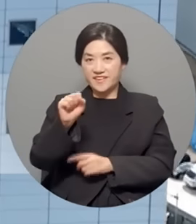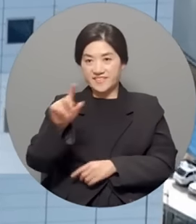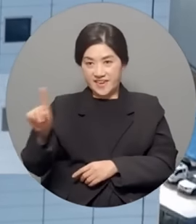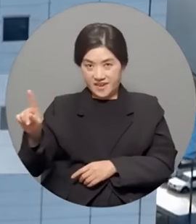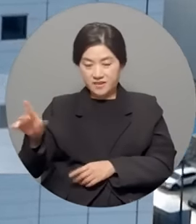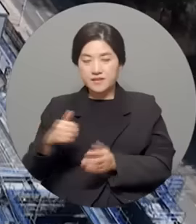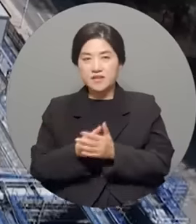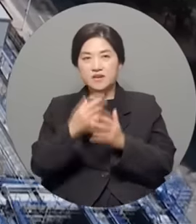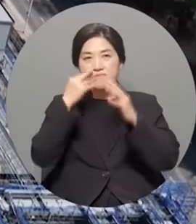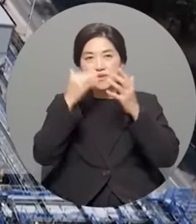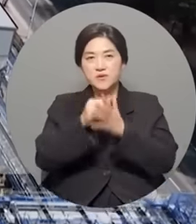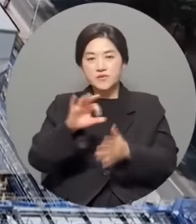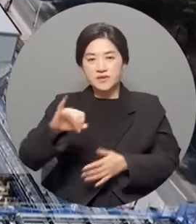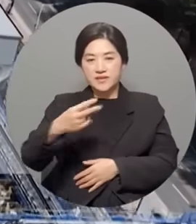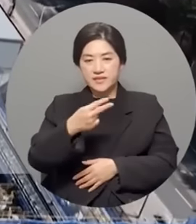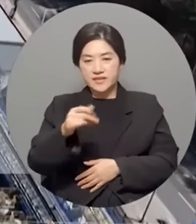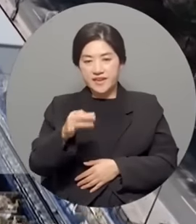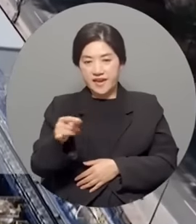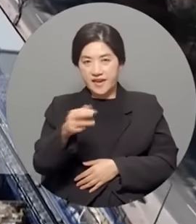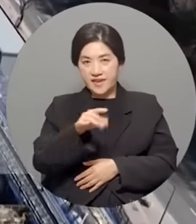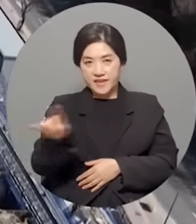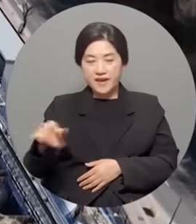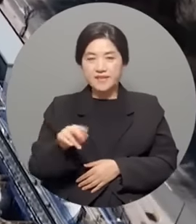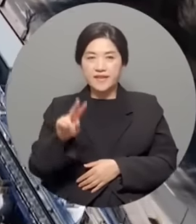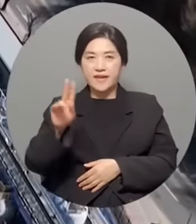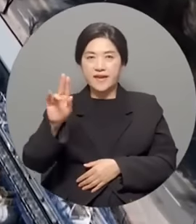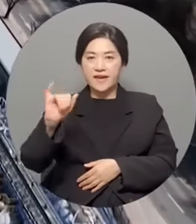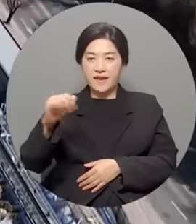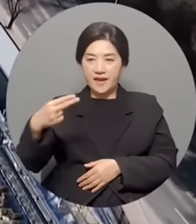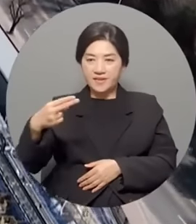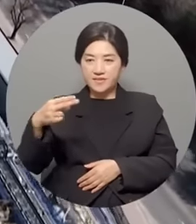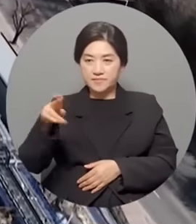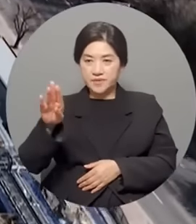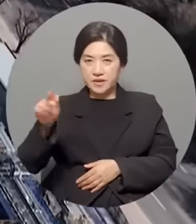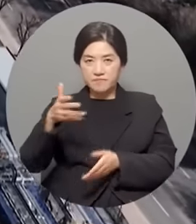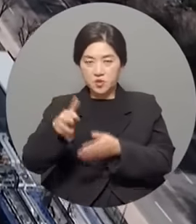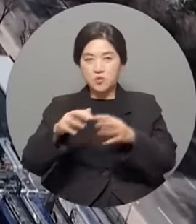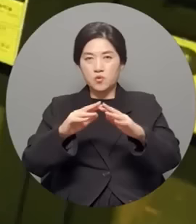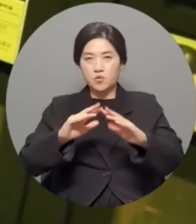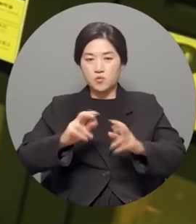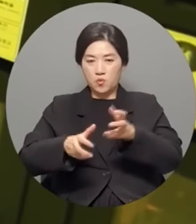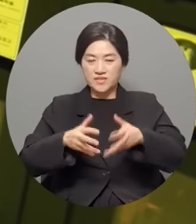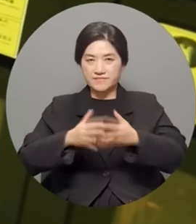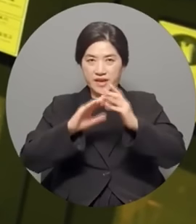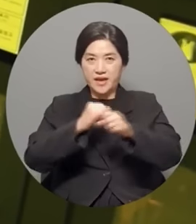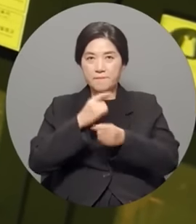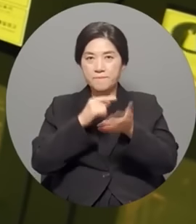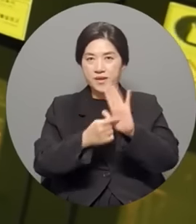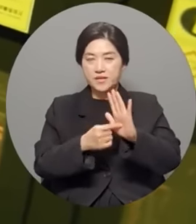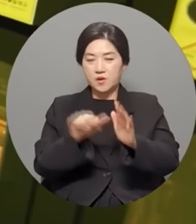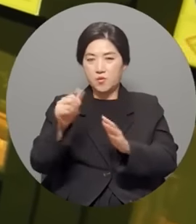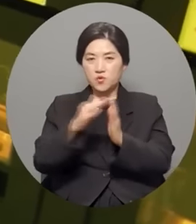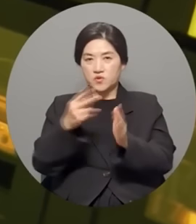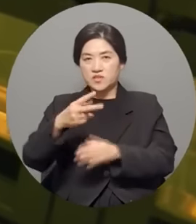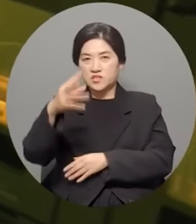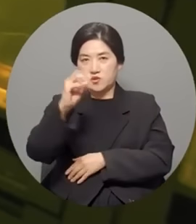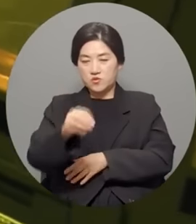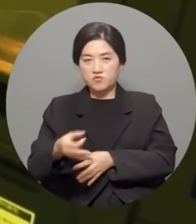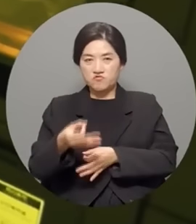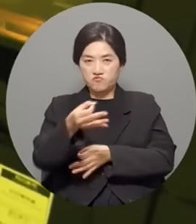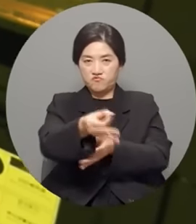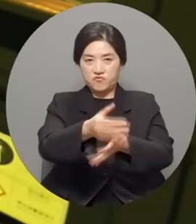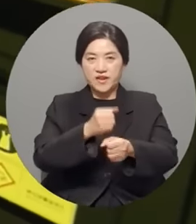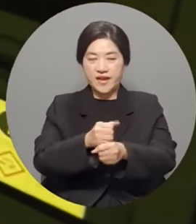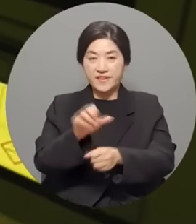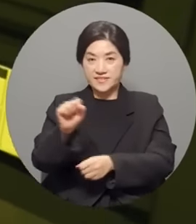미국 인디애나주에 HBM 전용 공장을 짓겠다고 밝혔습니다. 총 5조 2천억 원가량을 투자할